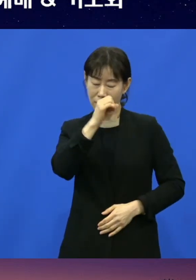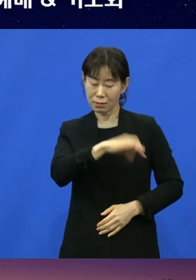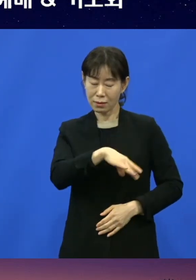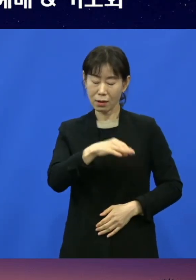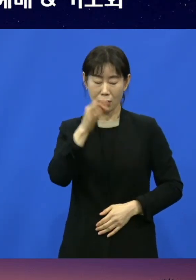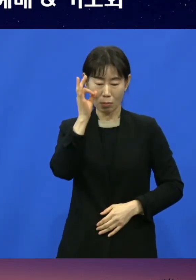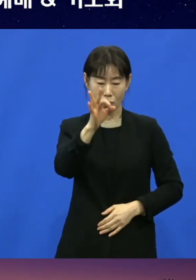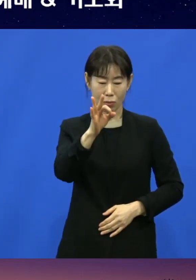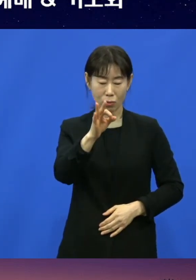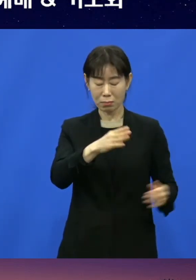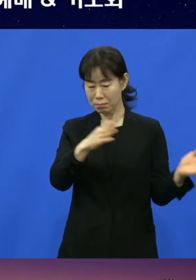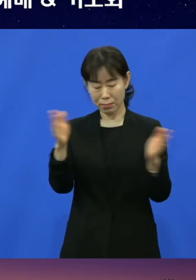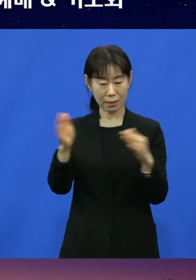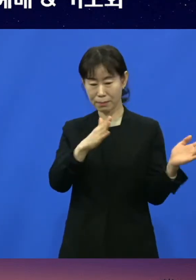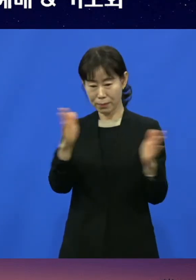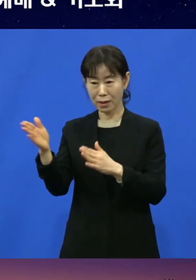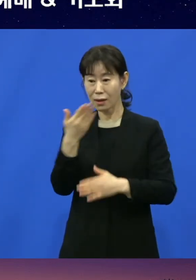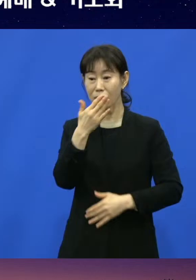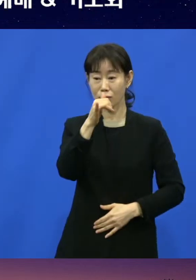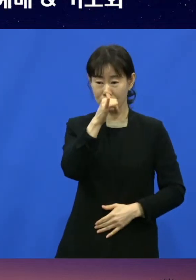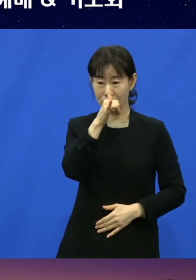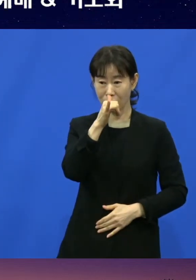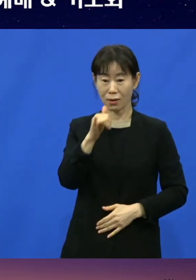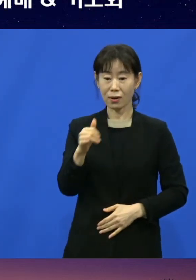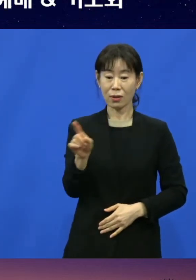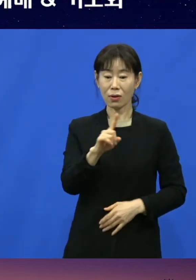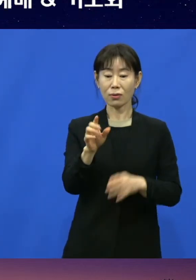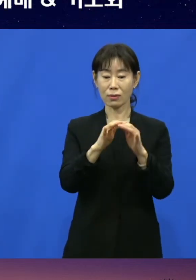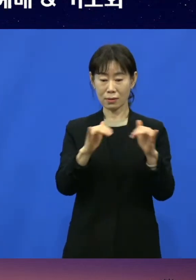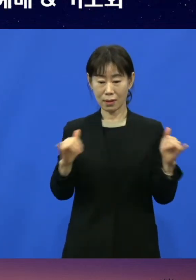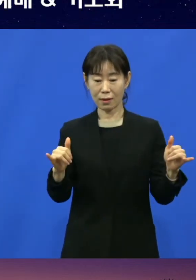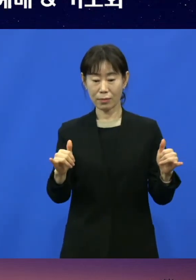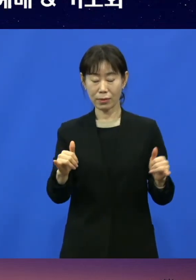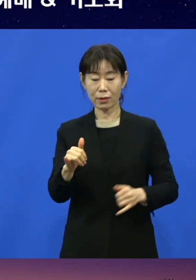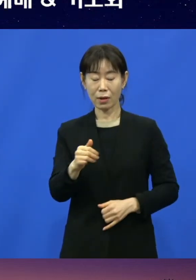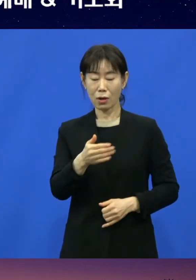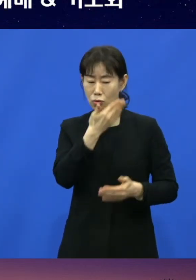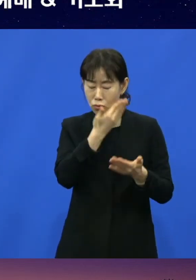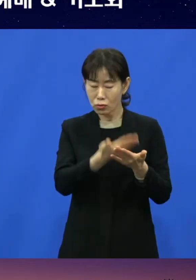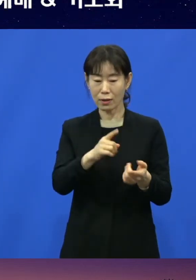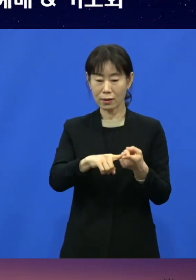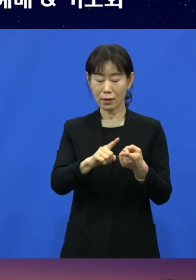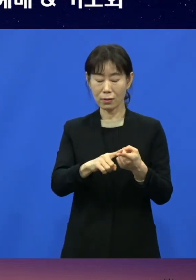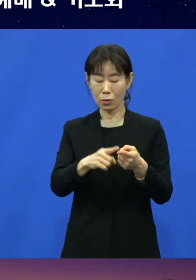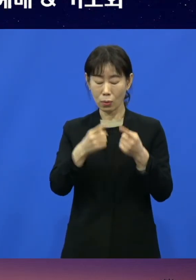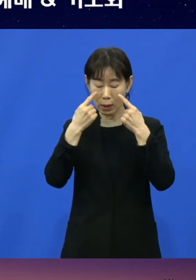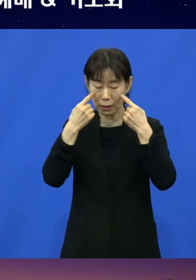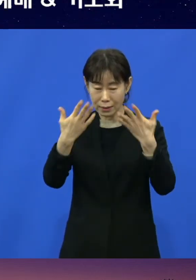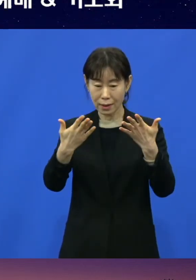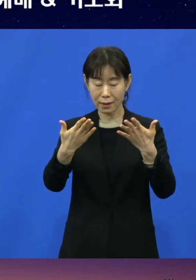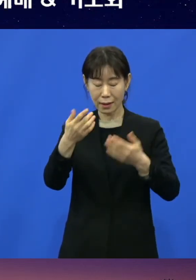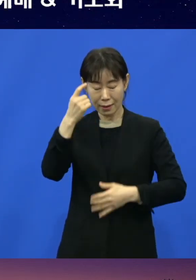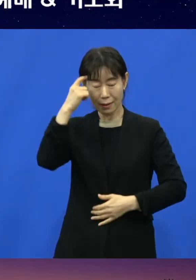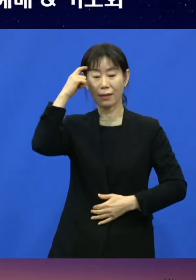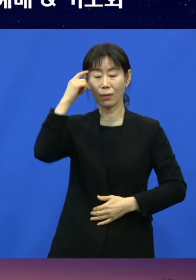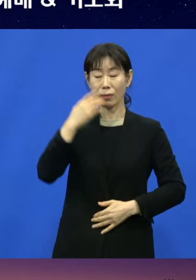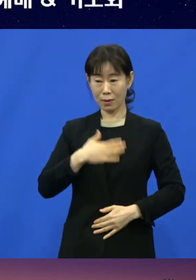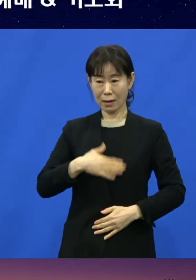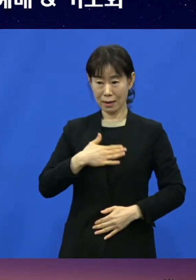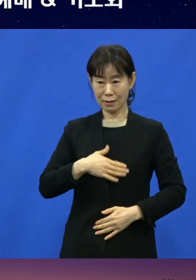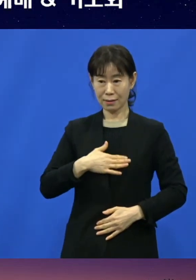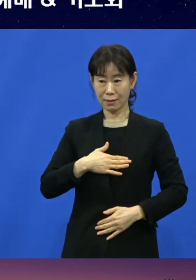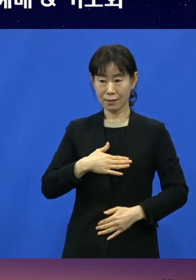어떤 사람은 뭐 눈길조차 주지 않는데 어떤 사람은 거기서 눈길을 떼지 못하는 거죠. 본 것이죠. 그것이